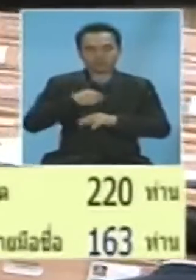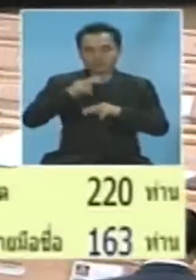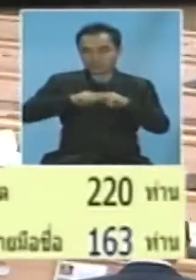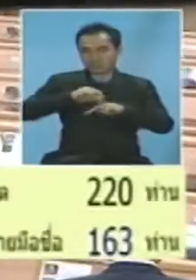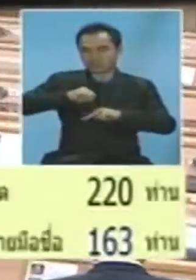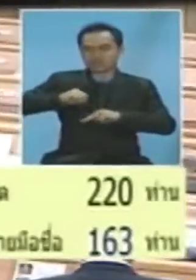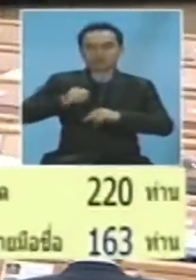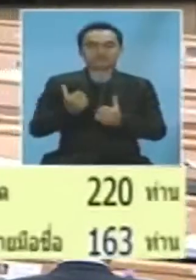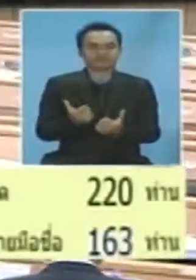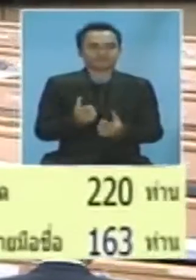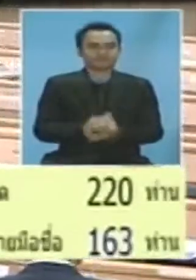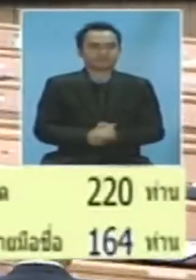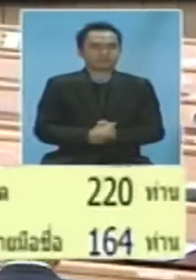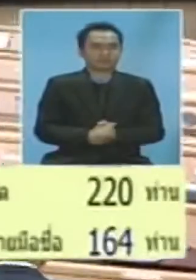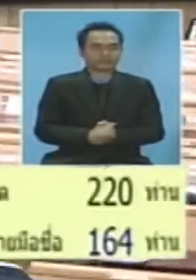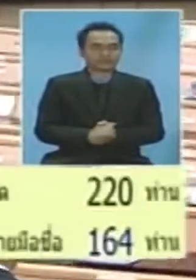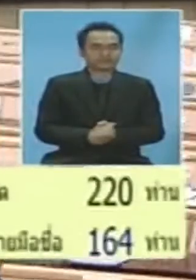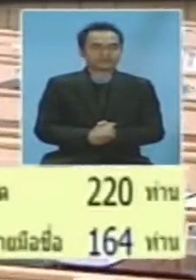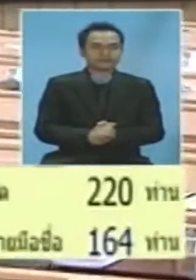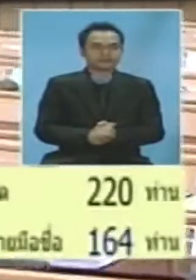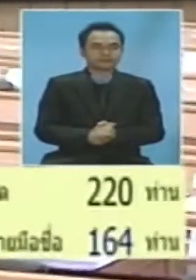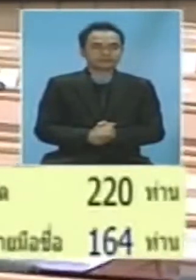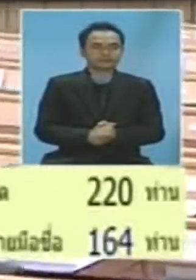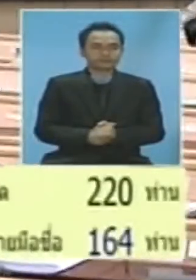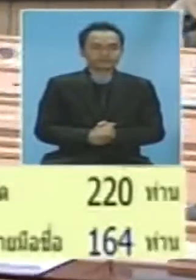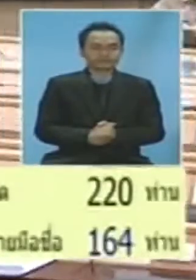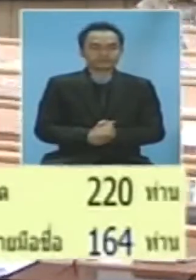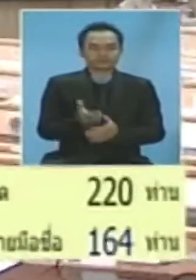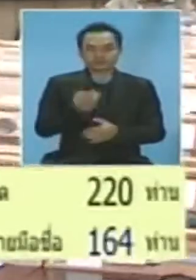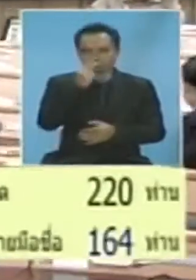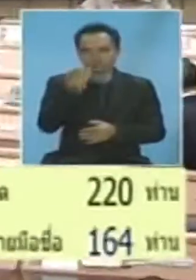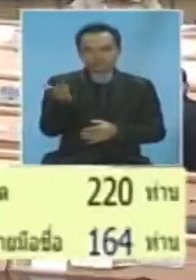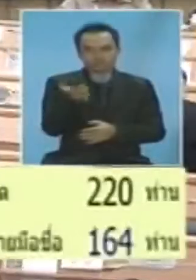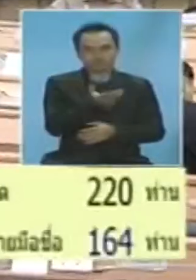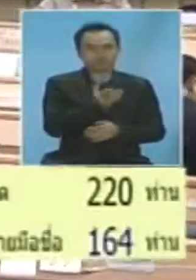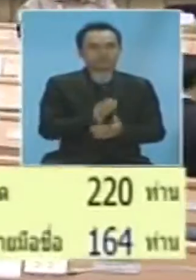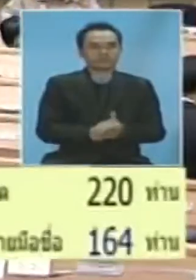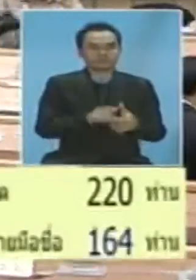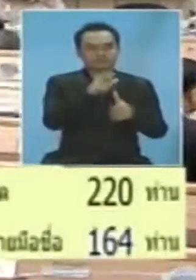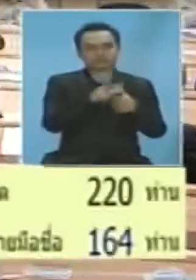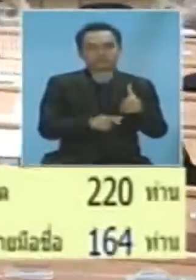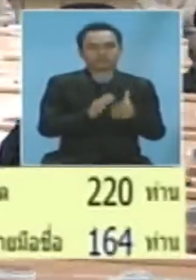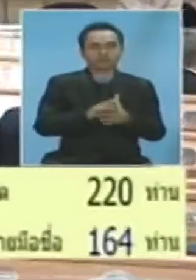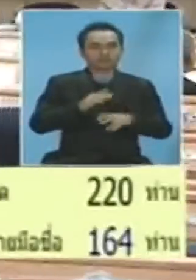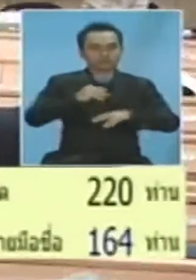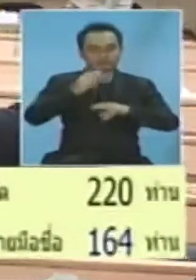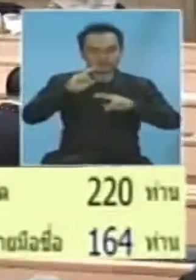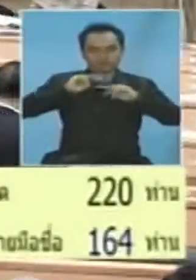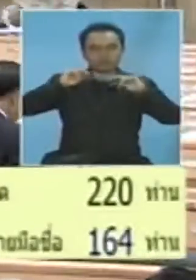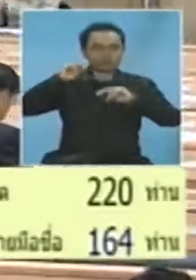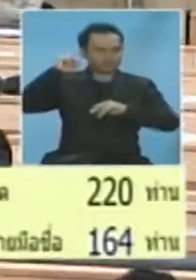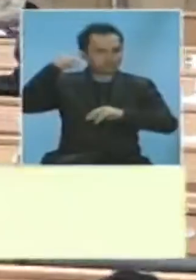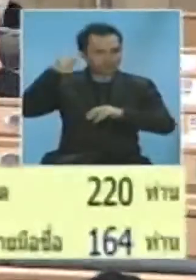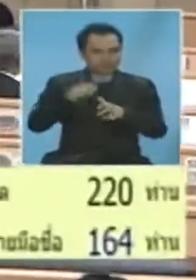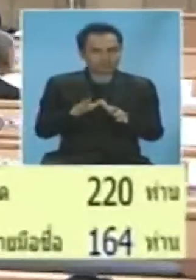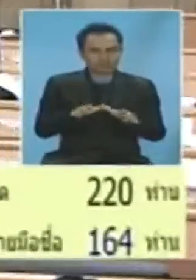น้าบัลลังก์ส่วนฝ่ายผู้ถูกกล่าวหาคือนางสาวยิ่งลักษณ์ชินวัตรได้มา